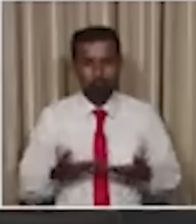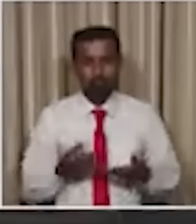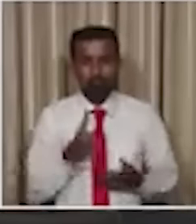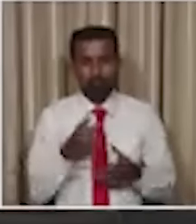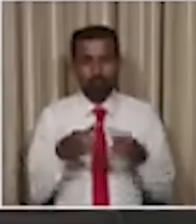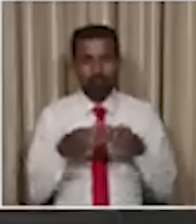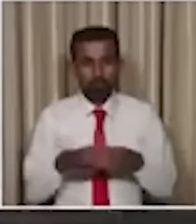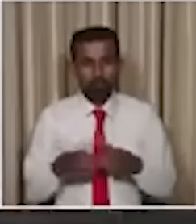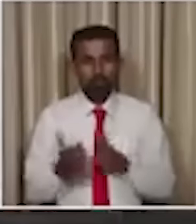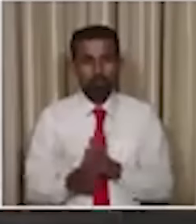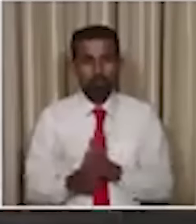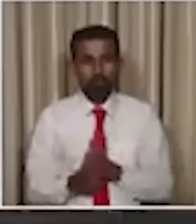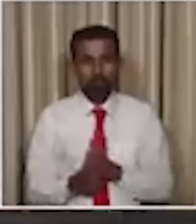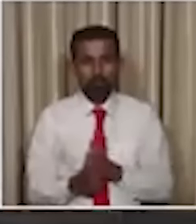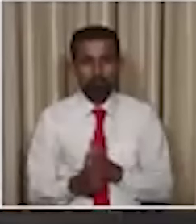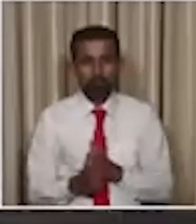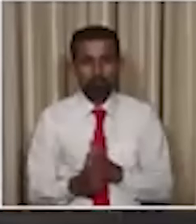එකක් හදමු.